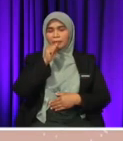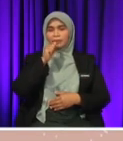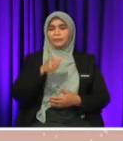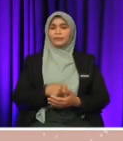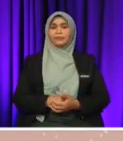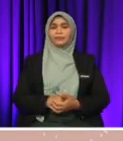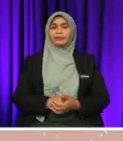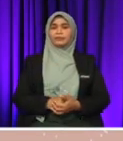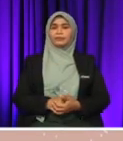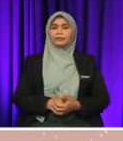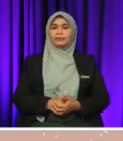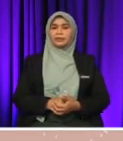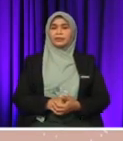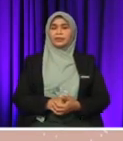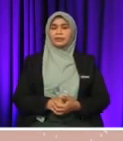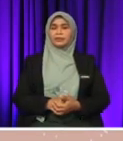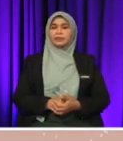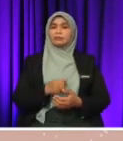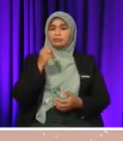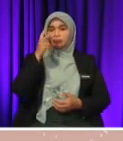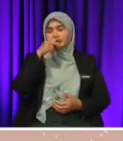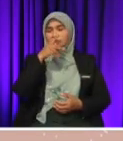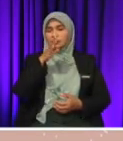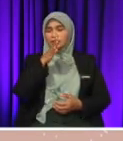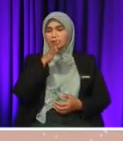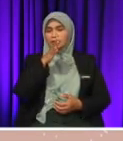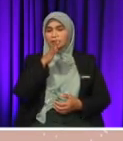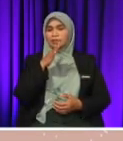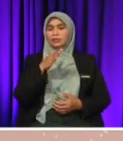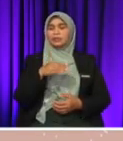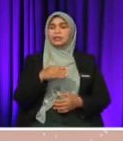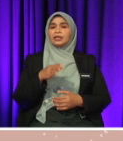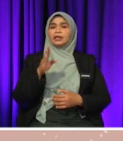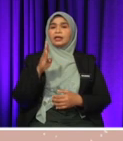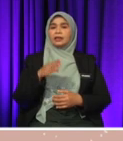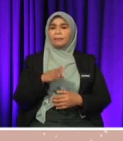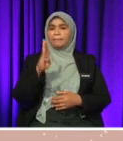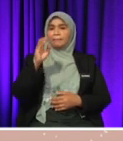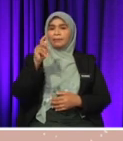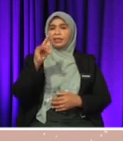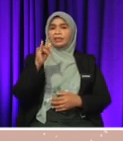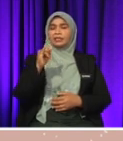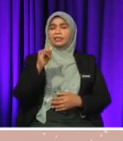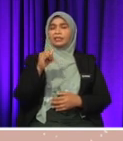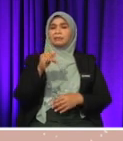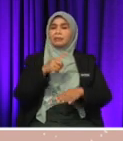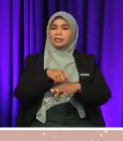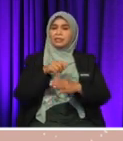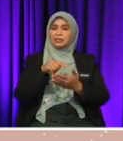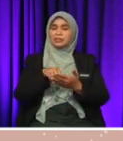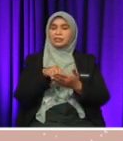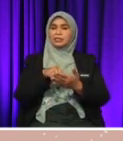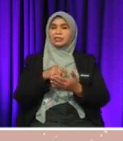mengkritik pada perlakuan Ibu betapa bagi kesempatan ini biarku sisik bunga Bakti